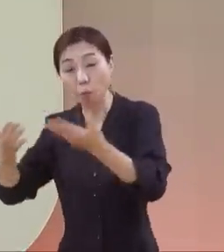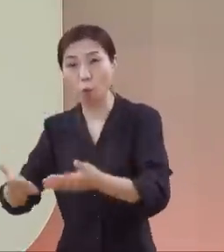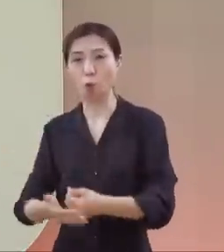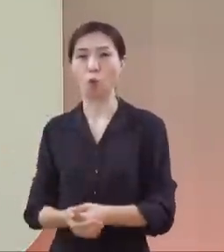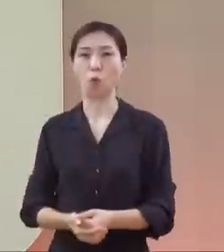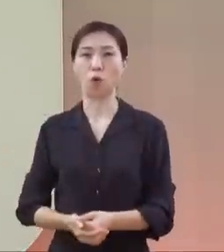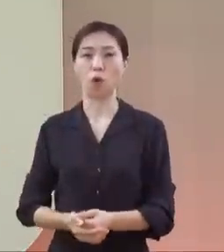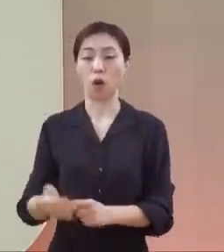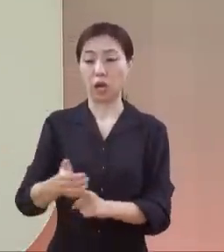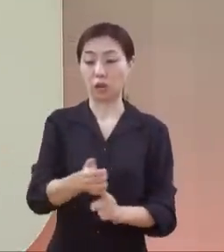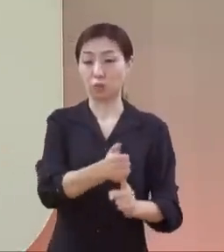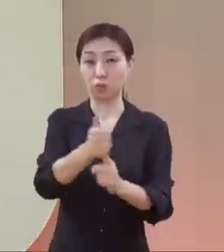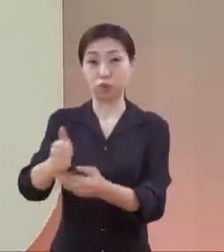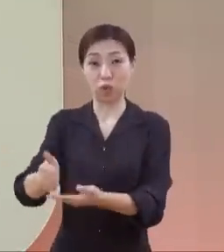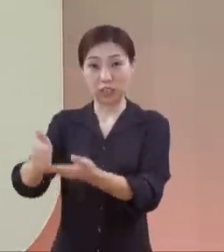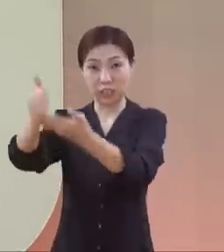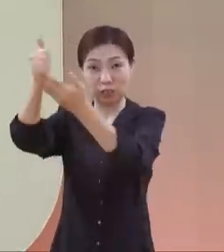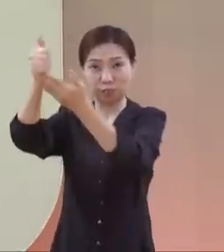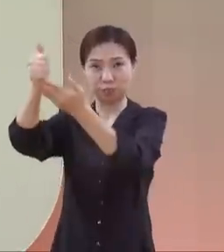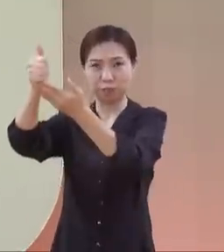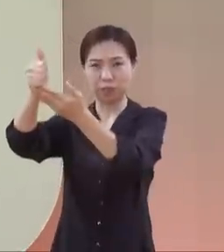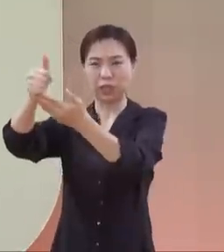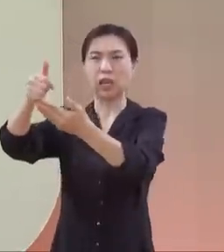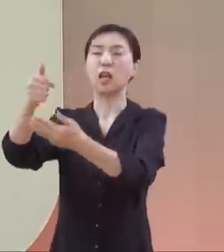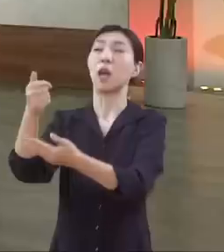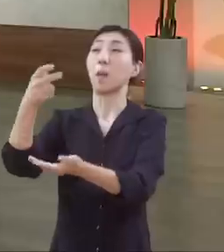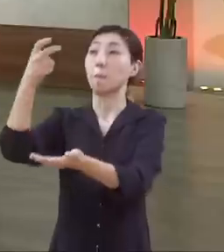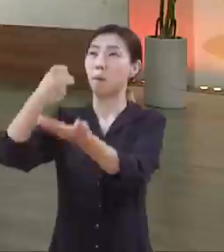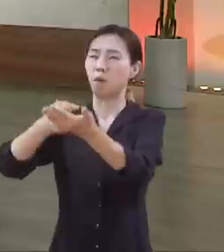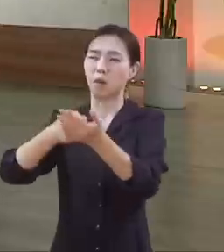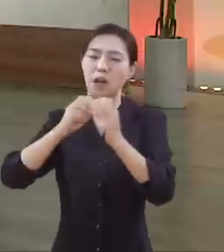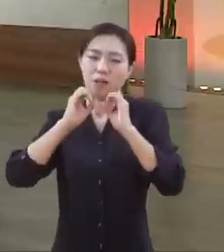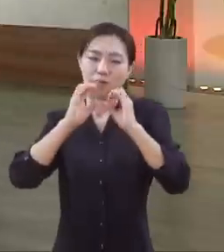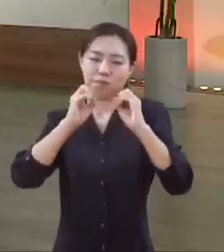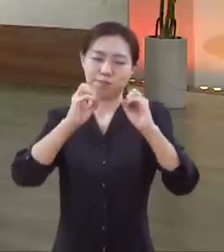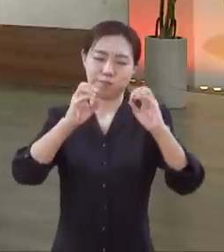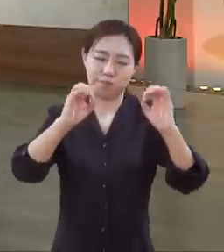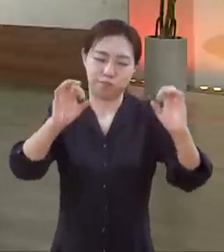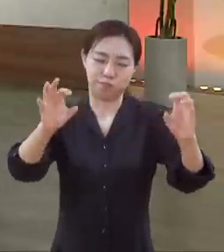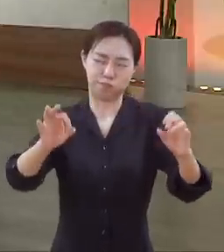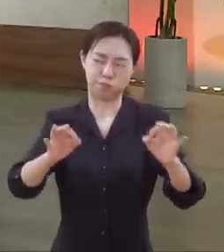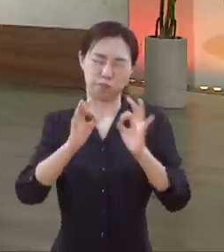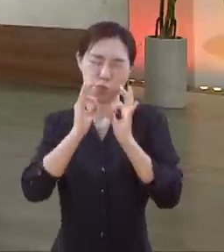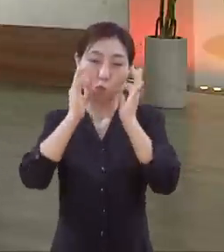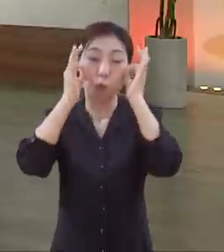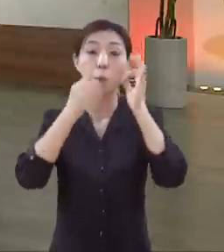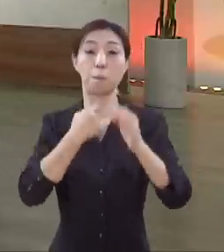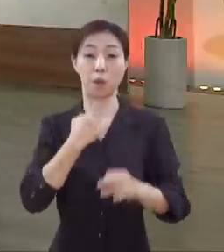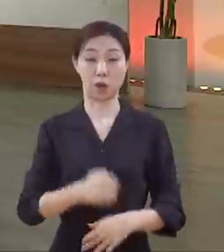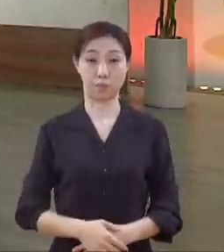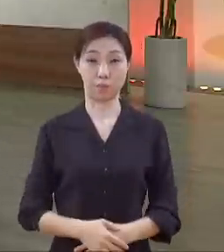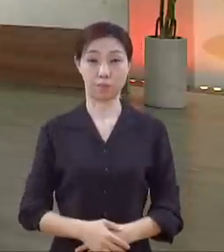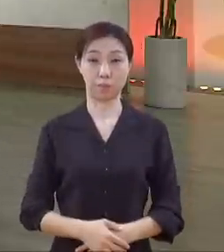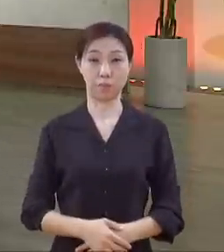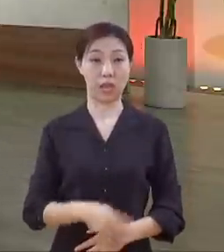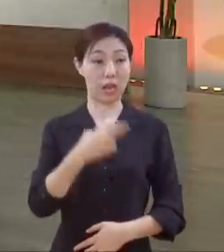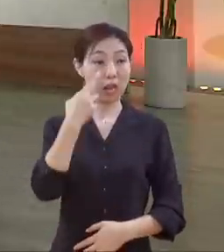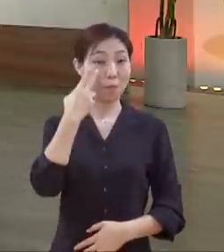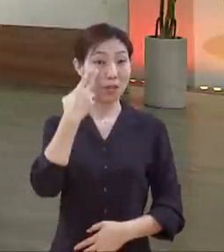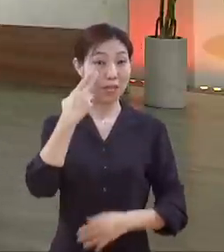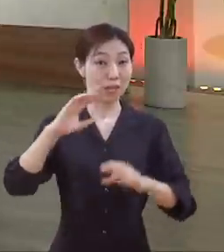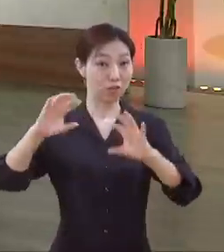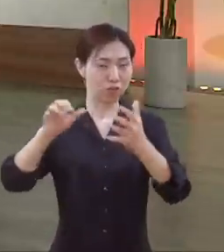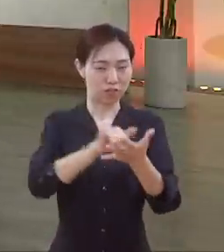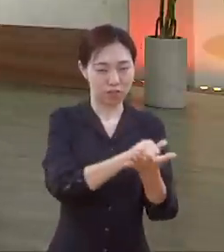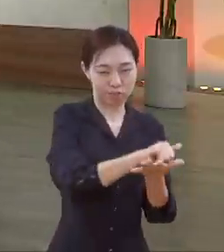법을 포교하는데도 굉장히 많이 애쓰셨고 또 미국의 이민 간 뒤에도 그 한인들 한인들을